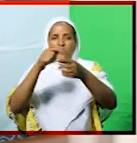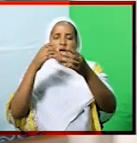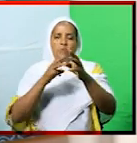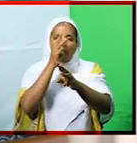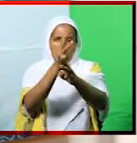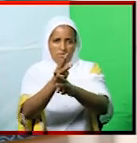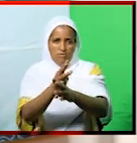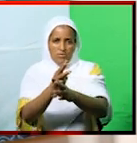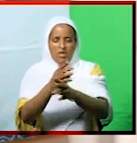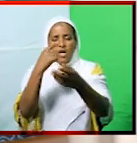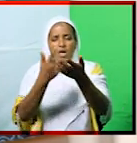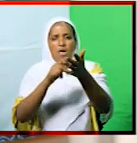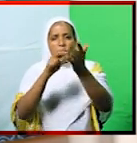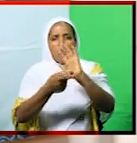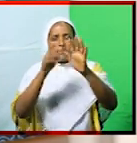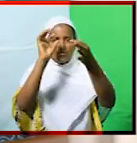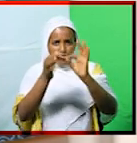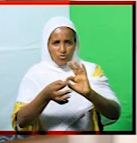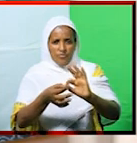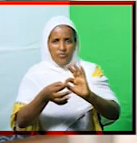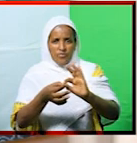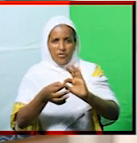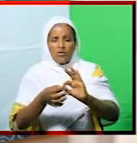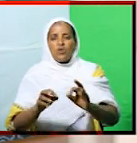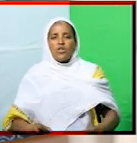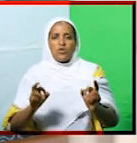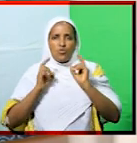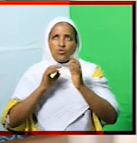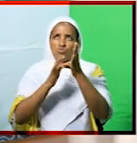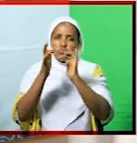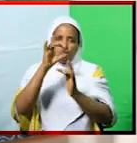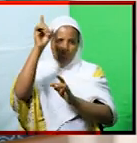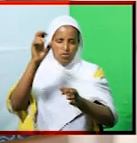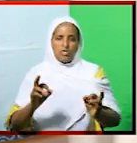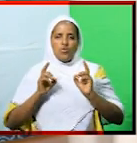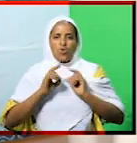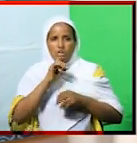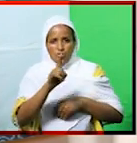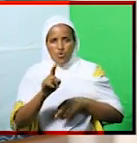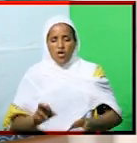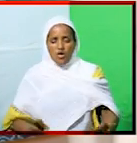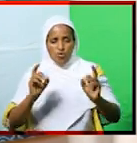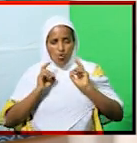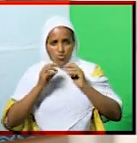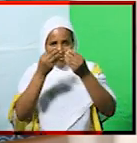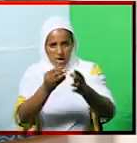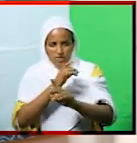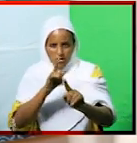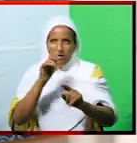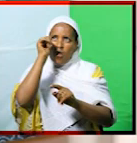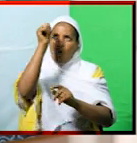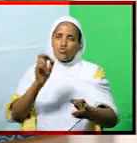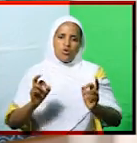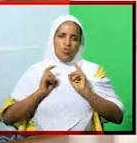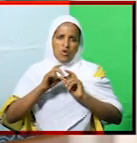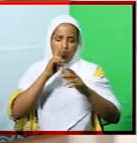መጻውስተ ዓለም ነው የሚለው ቅዱስ ያሬድ። እዚህ ማለት ምን ማለት ነው? ወሃቢ ህይወት ነው ኢየሱስ ክርስቶስ ማለት። ህይወትን የሚያሰጥ አይደለም፣